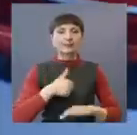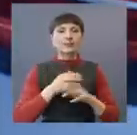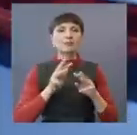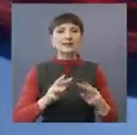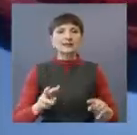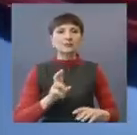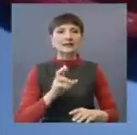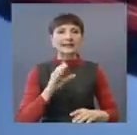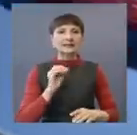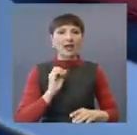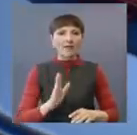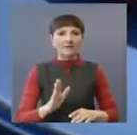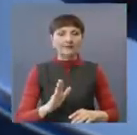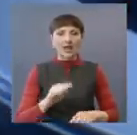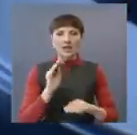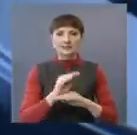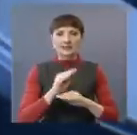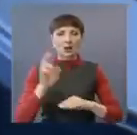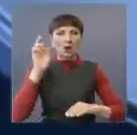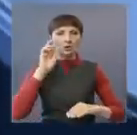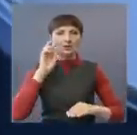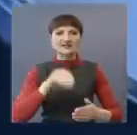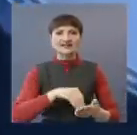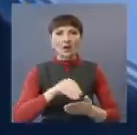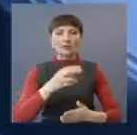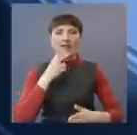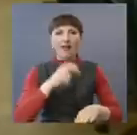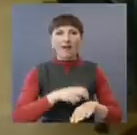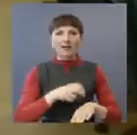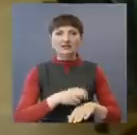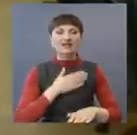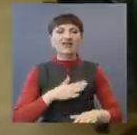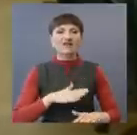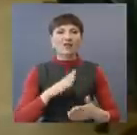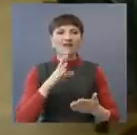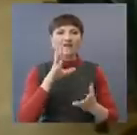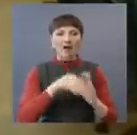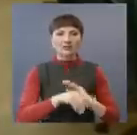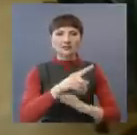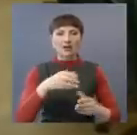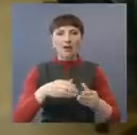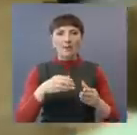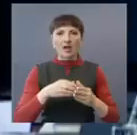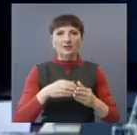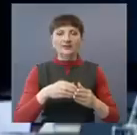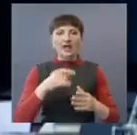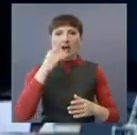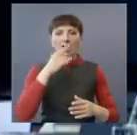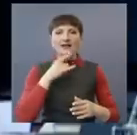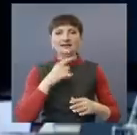Премьер-министр Бакыджан Сагентаев раскритиковал государственный закуп лекарств. Недовольство в адрес компании